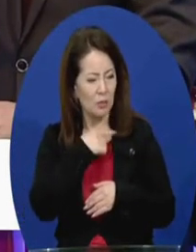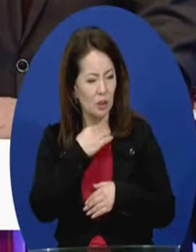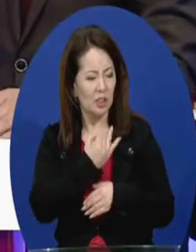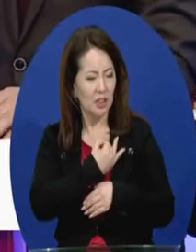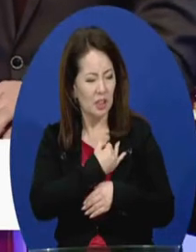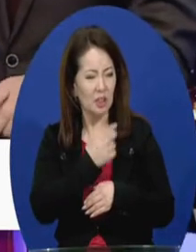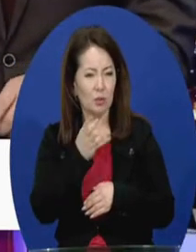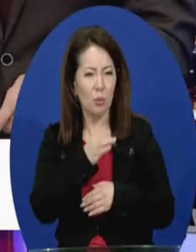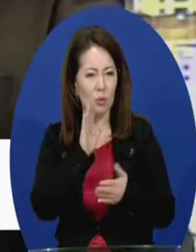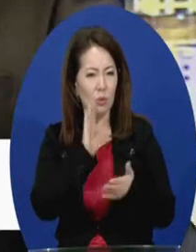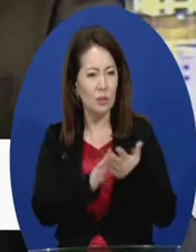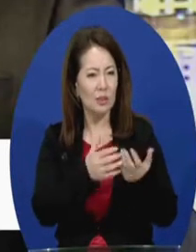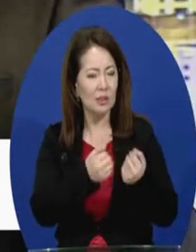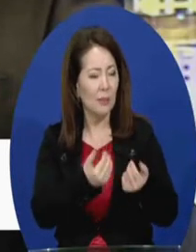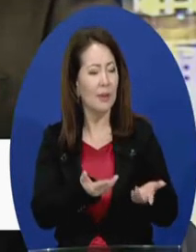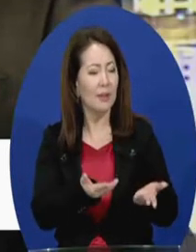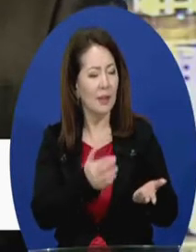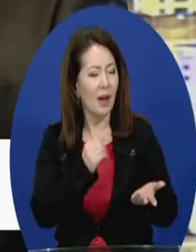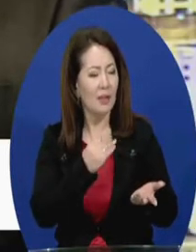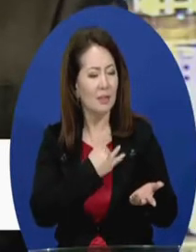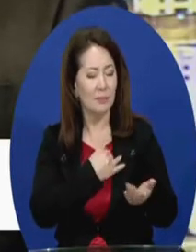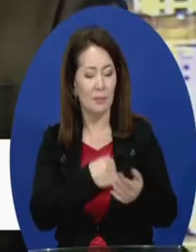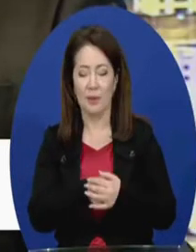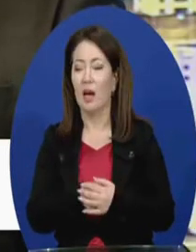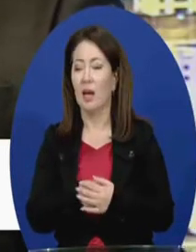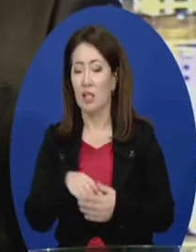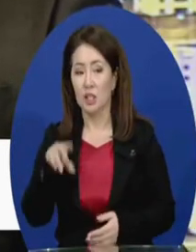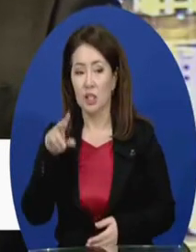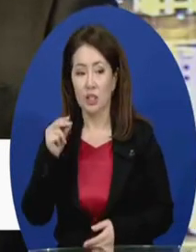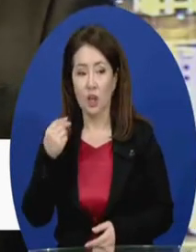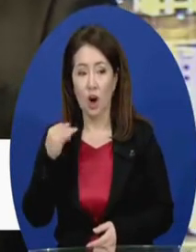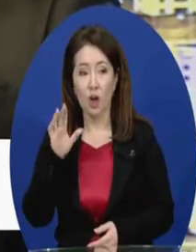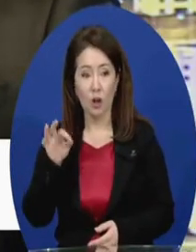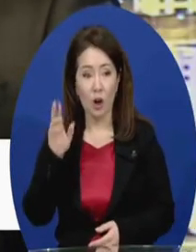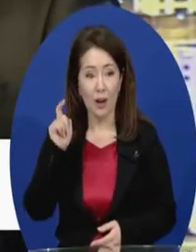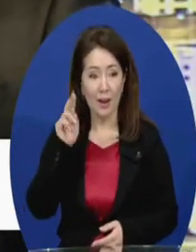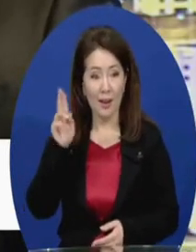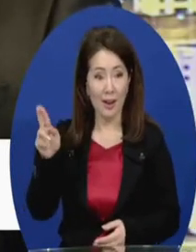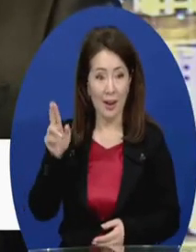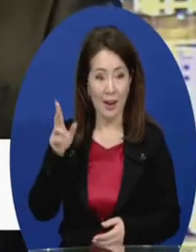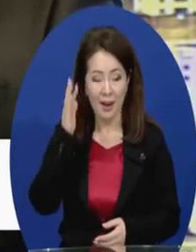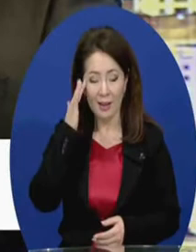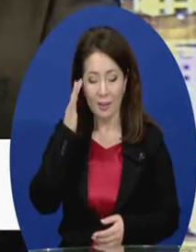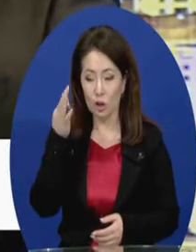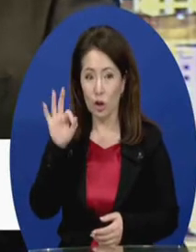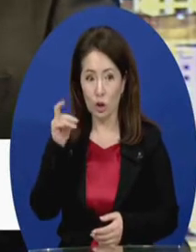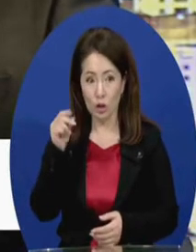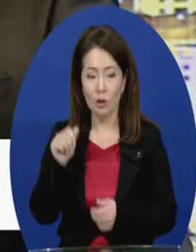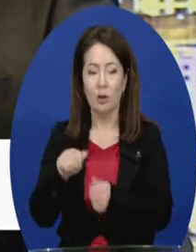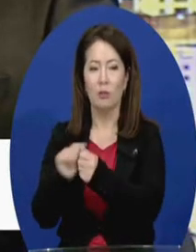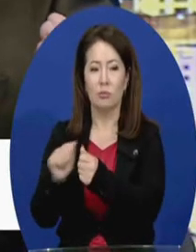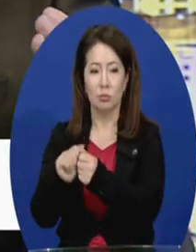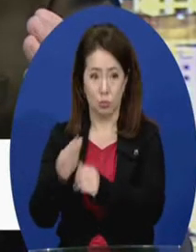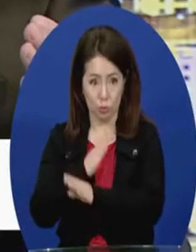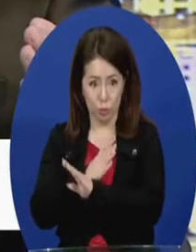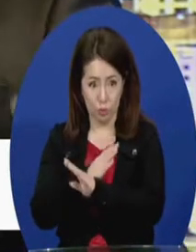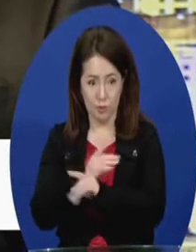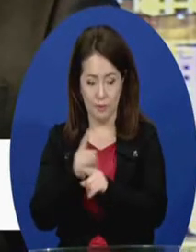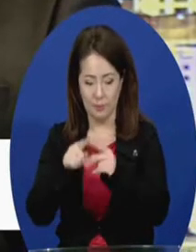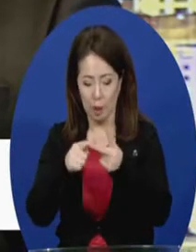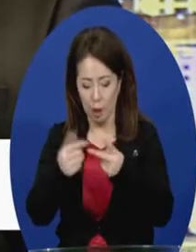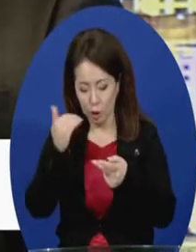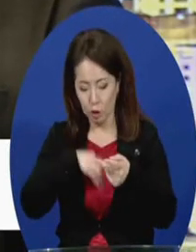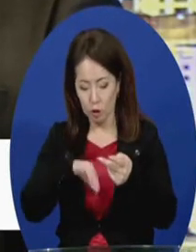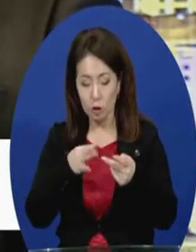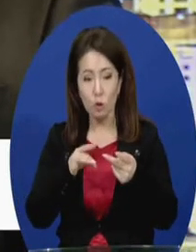гол шалтгаан юу гэж? Нөгөө Чалко компанид байсан гадаад үр төлбөрөө бүрэн дарж дууссан. За дотоод үр буюу хөгжлийн банкнд